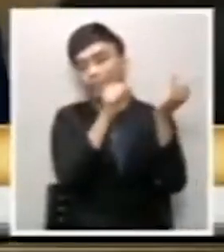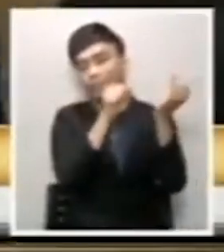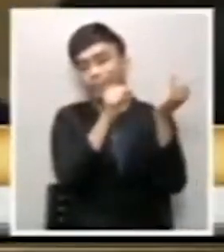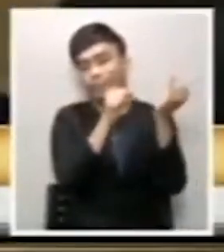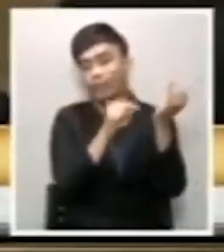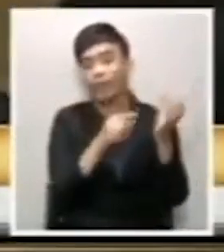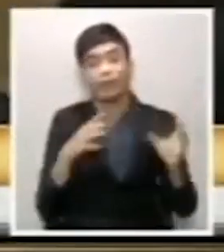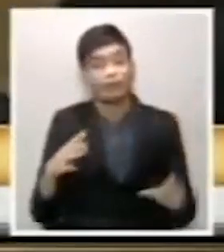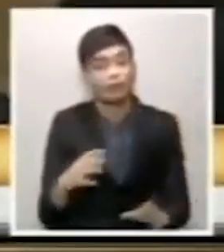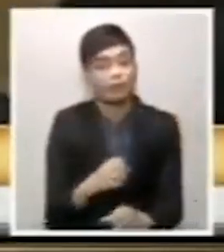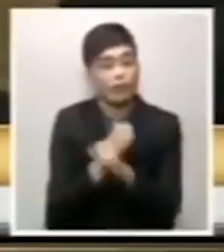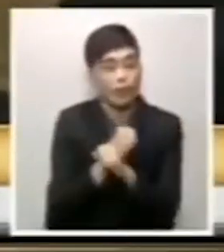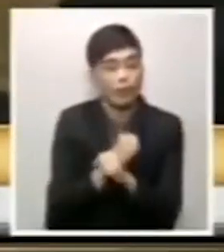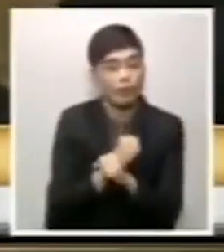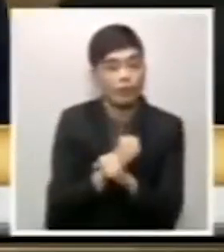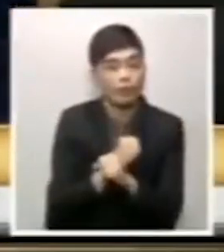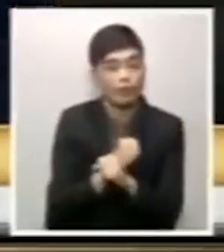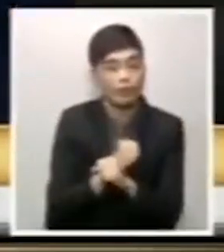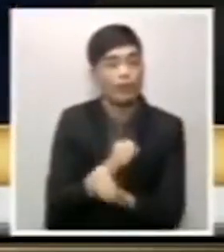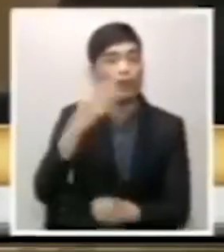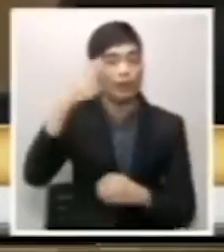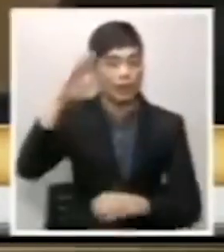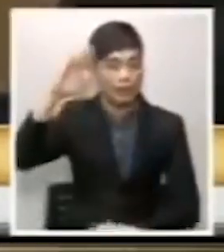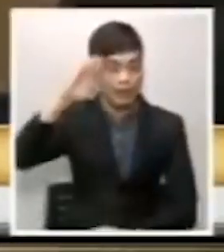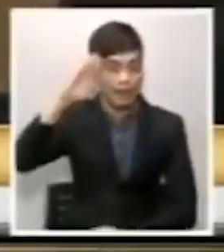จะเป็นนายกรัฐมนตรีจนกระทั่ง